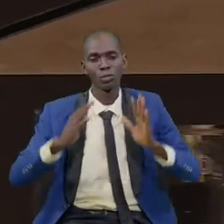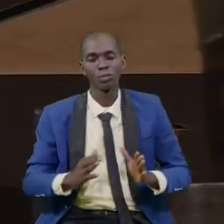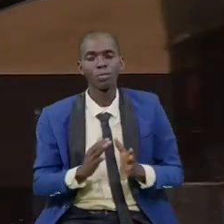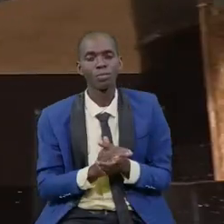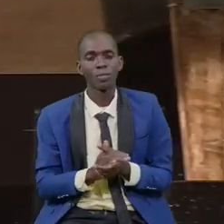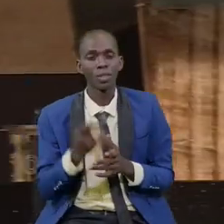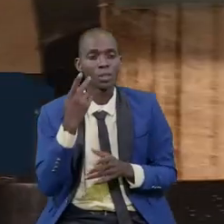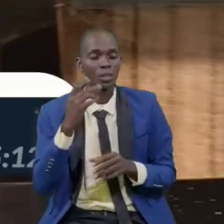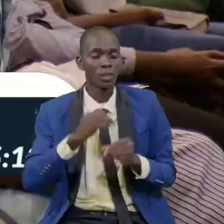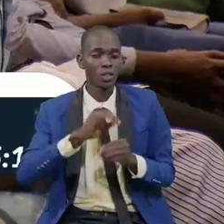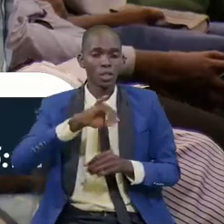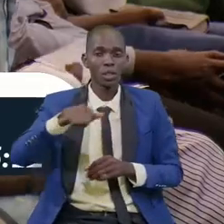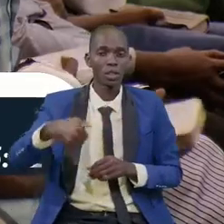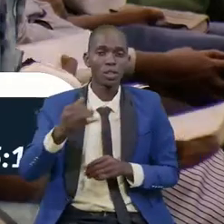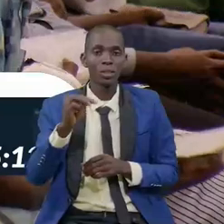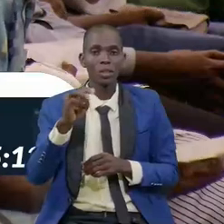12. Chapitre 5,